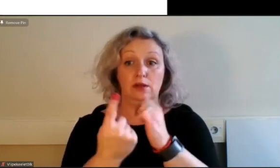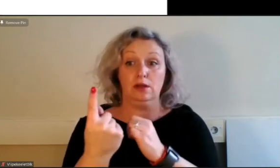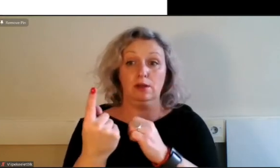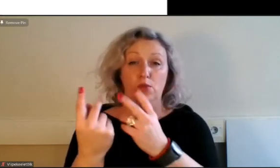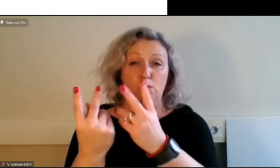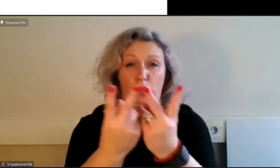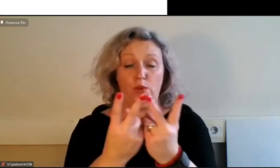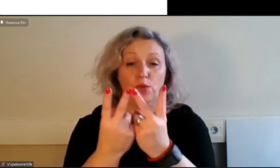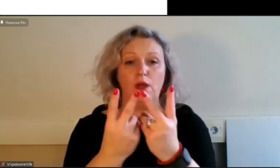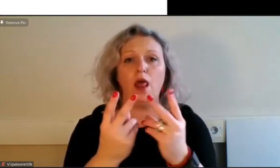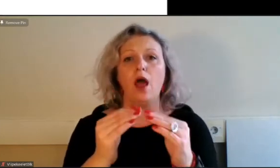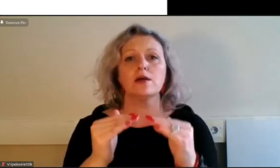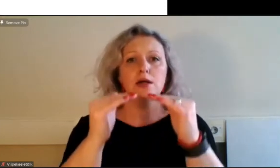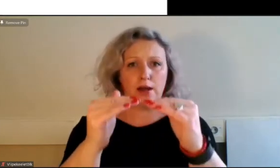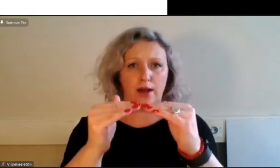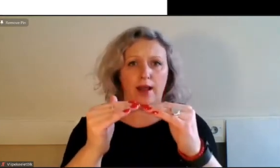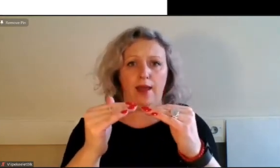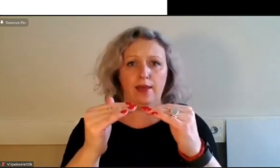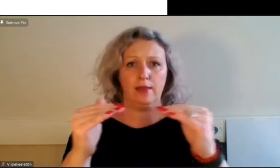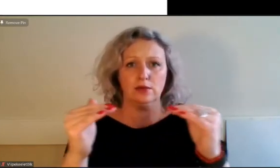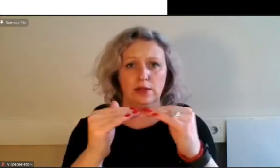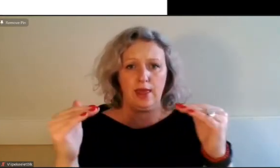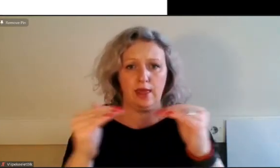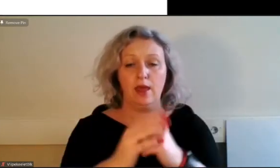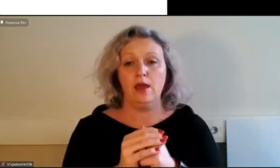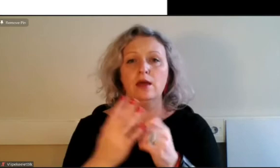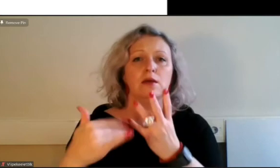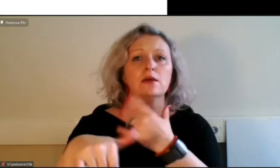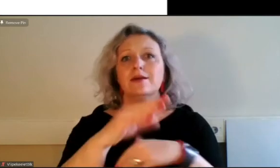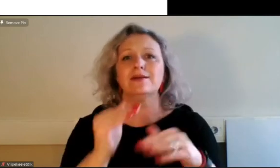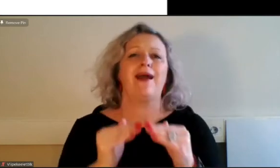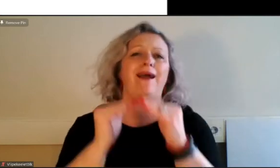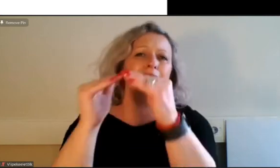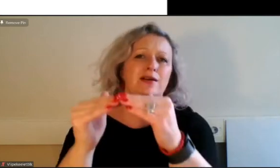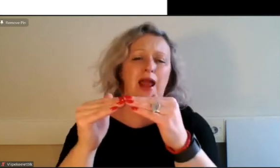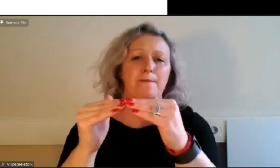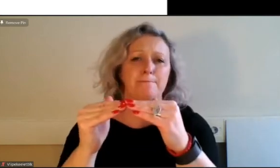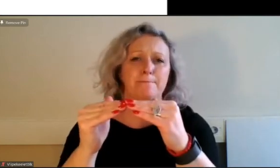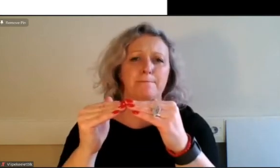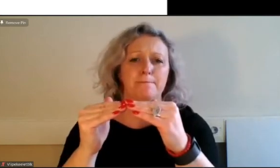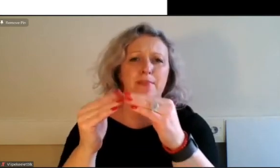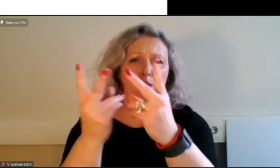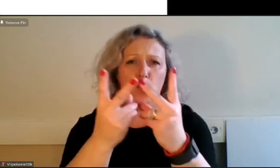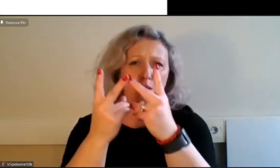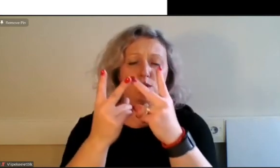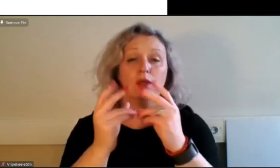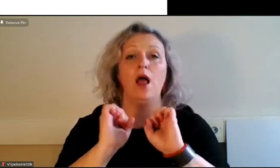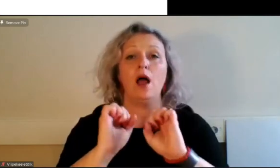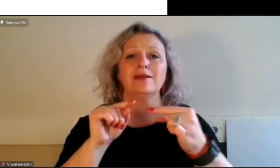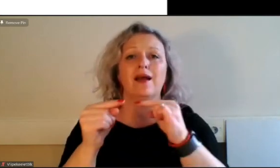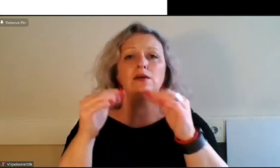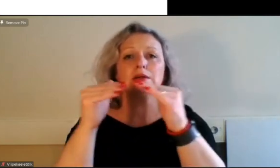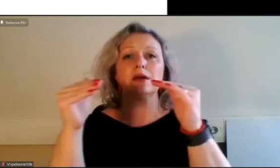Nii, ja kui me teame nüüd, et neid inimesi, kes on 2 doosiga vaktsineeritud, nendel on oma aeg, millal 3. doos